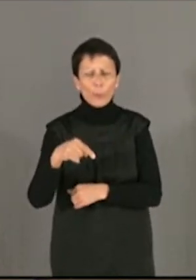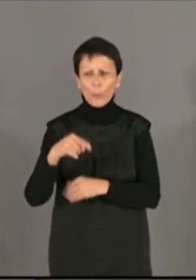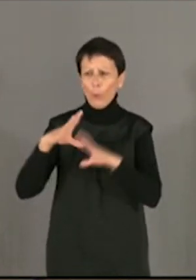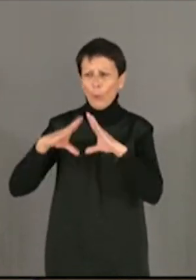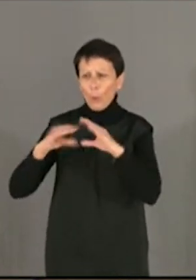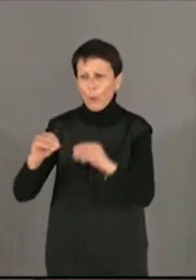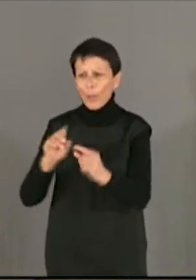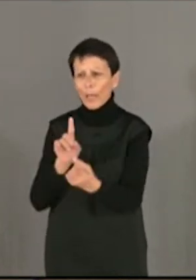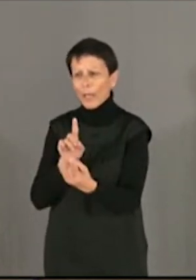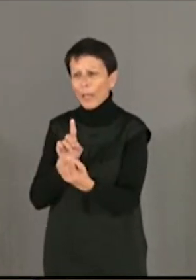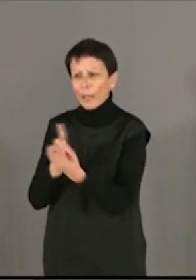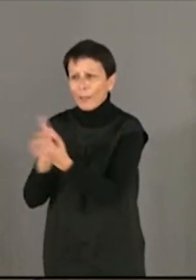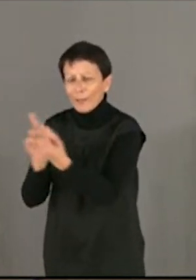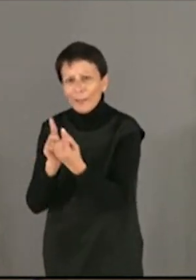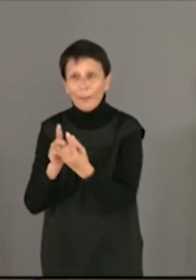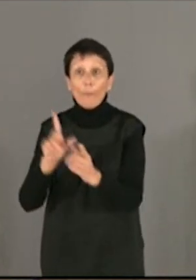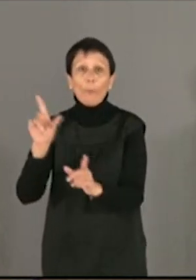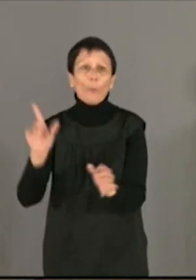normalement.